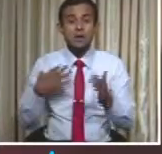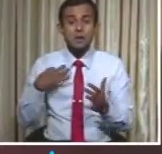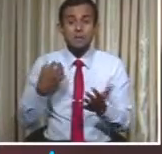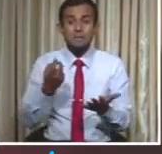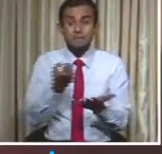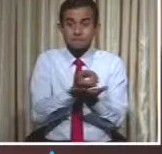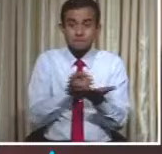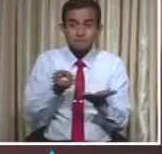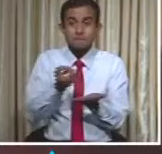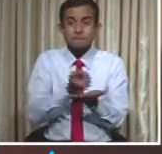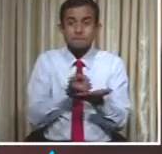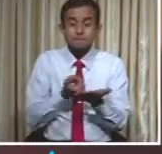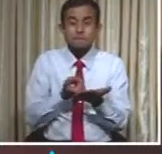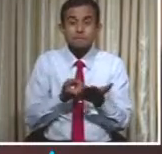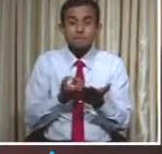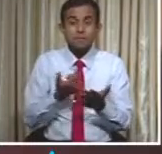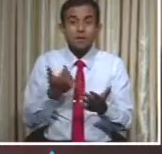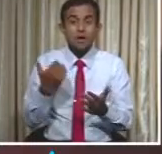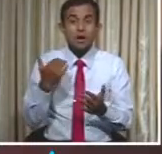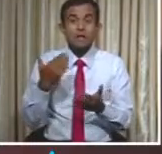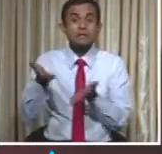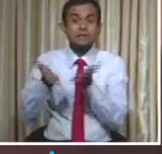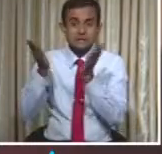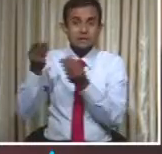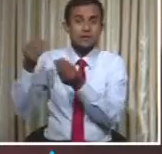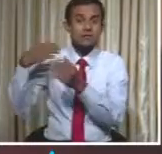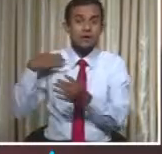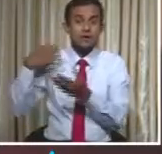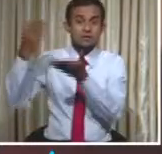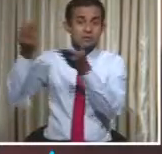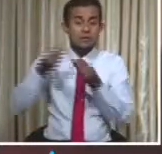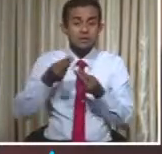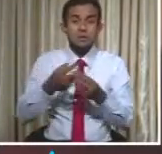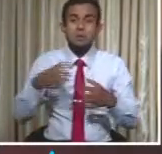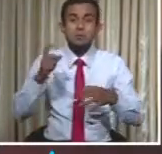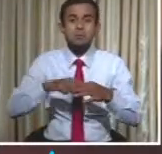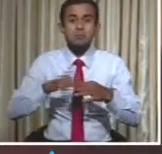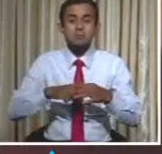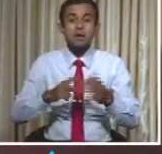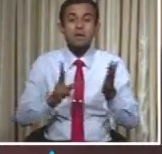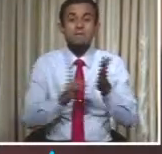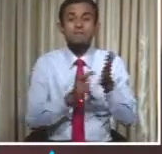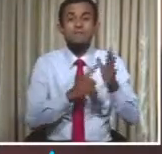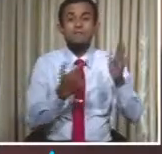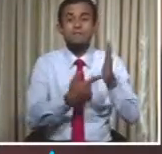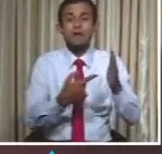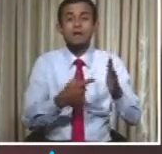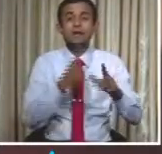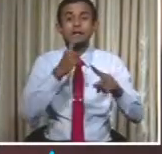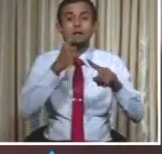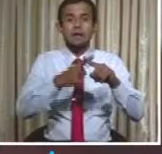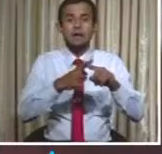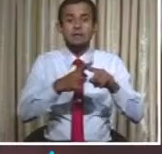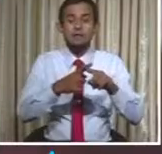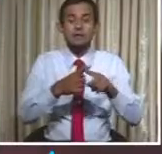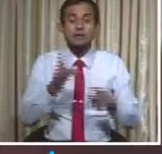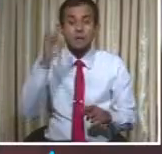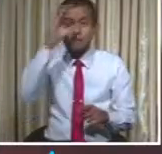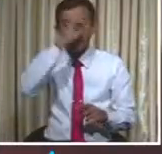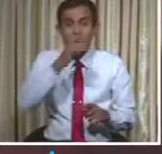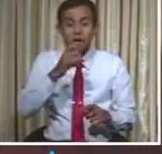කර්මාන්තයේදී අද අමුරෙදි ඉන්දියාවෙන් ගේන්නේ ඒක බරපතල ප්‍රශ්නයක් තිබුණා. ඒකට තිබුණු වැට් බද්ද. ඒ වගේම තමයි දයි සහ